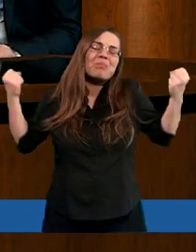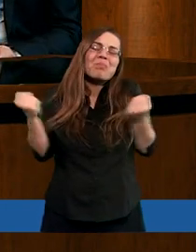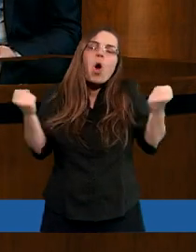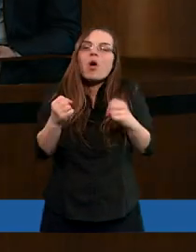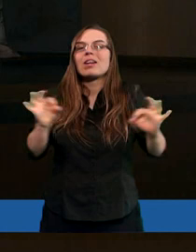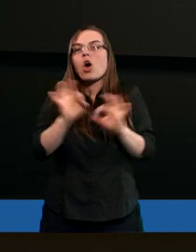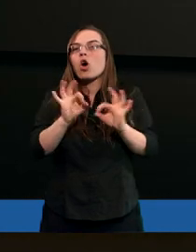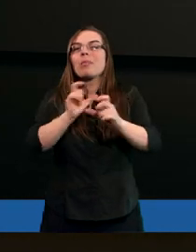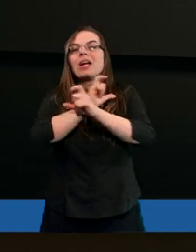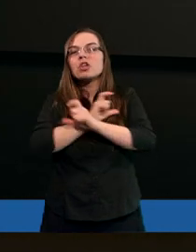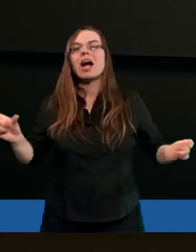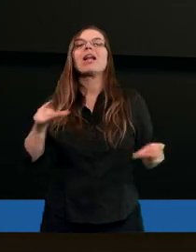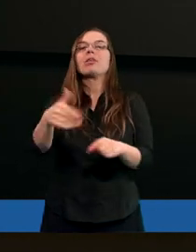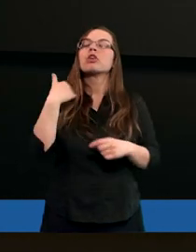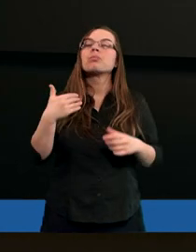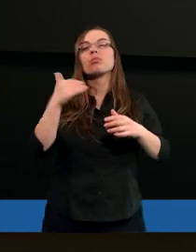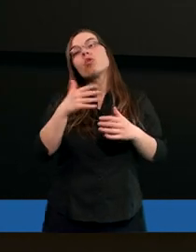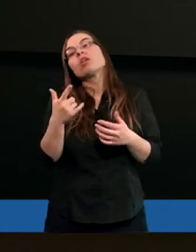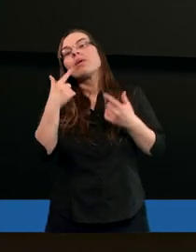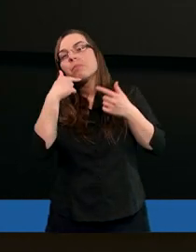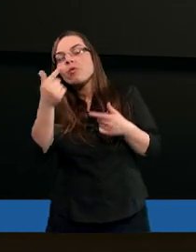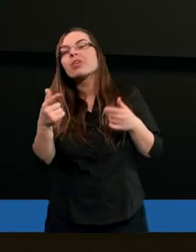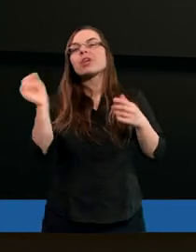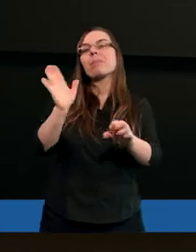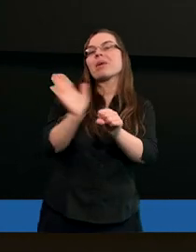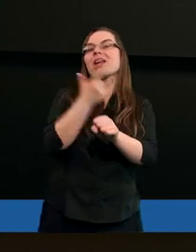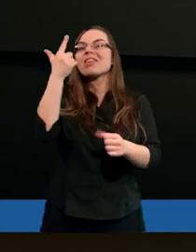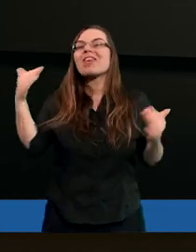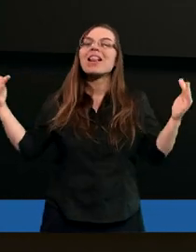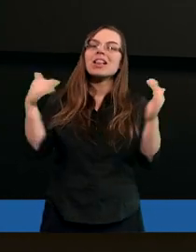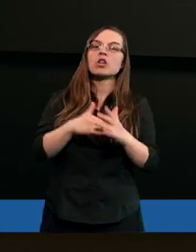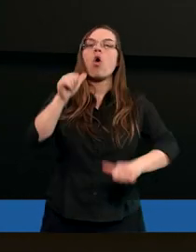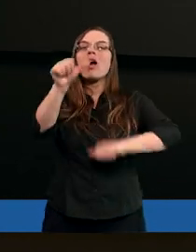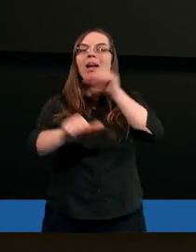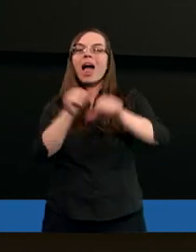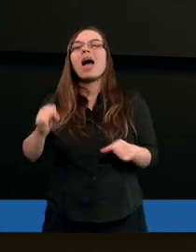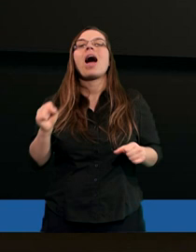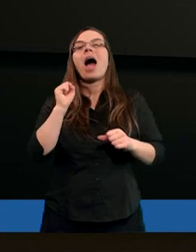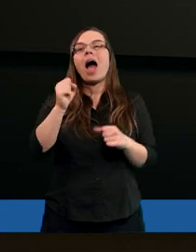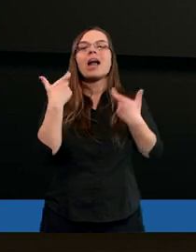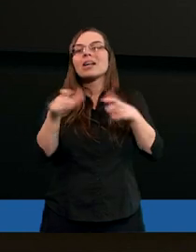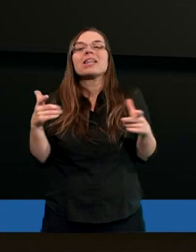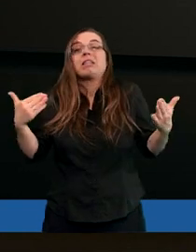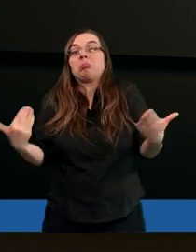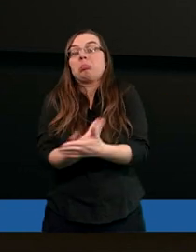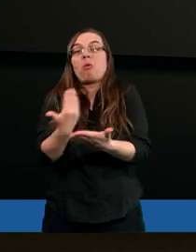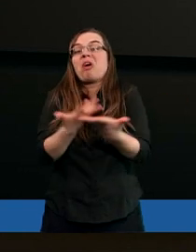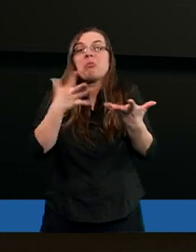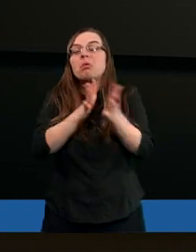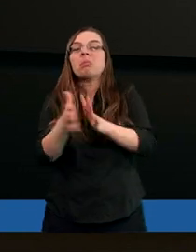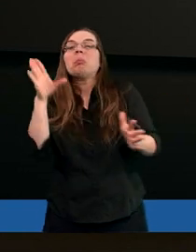a tak by się chciało powiedzieć, że minęło dwa tysiące lat, a nic nowego.